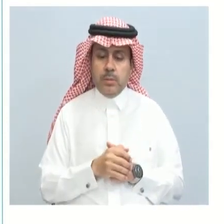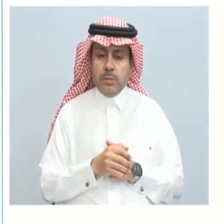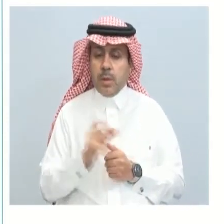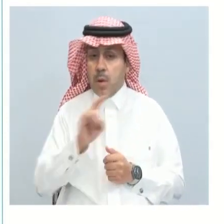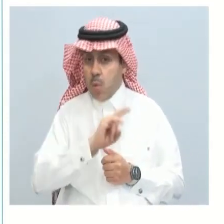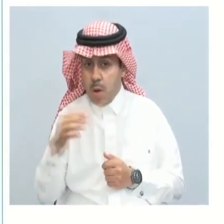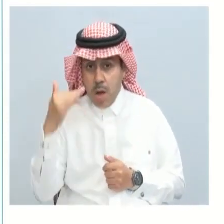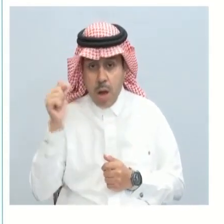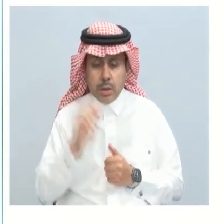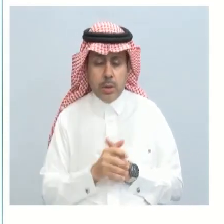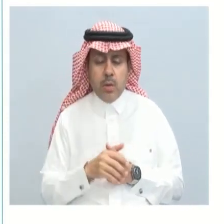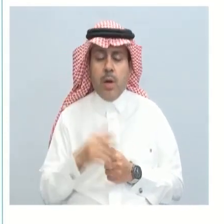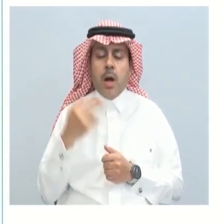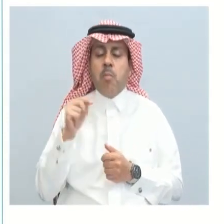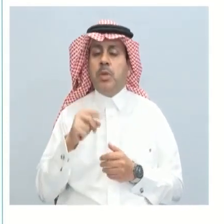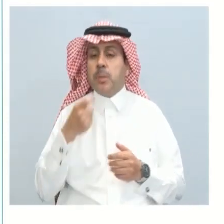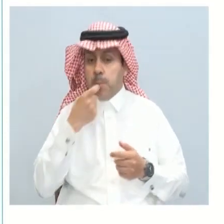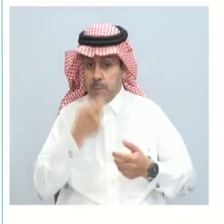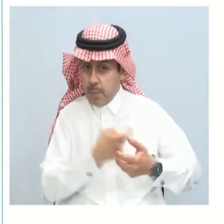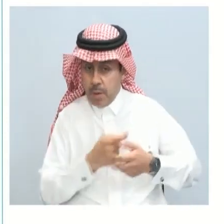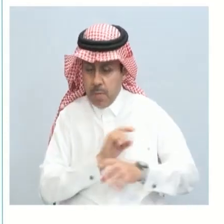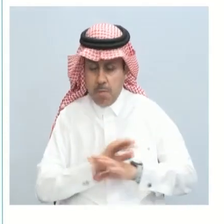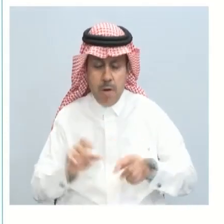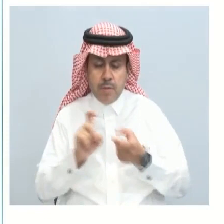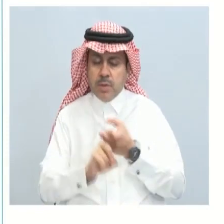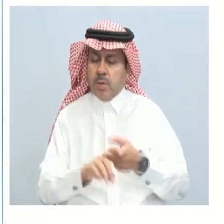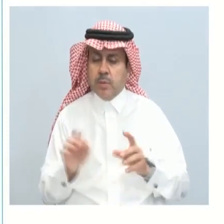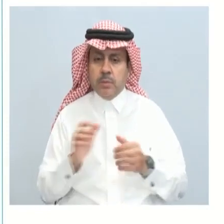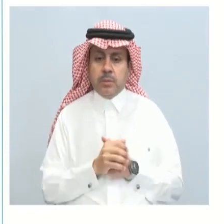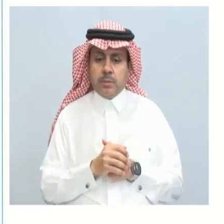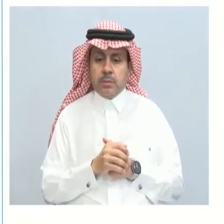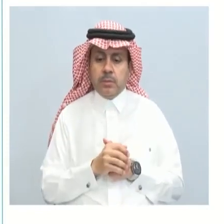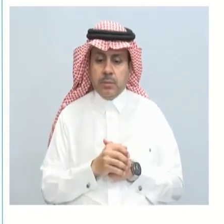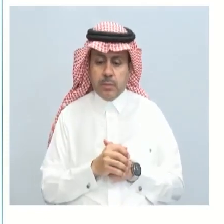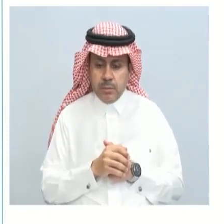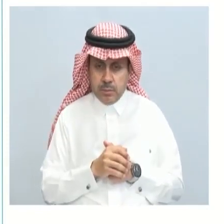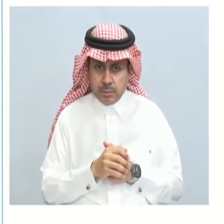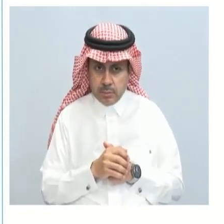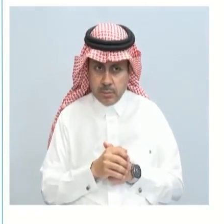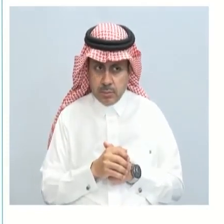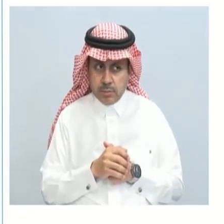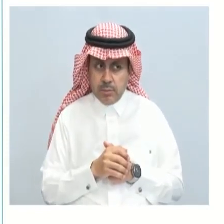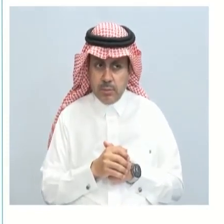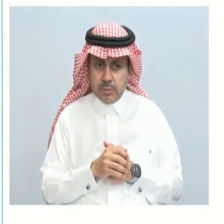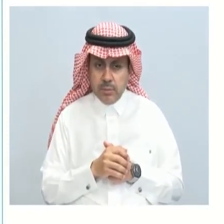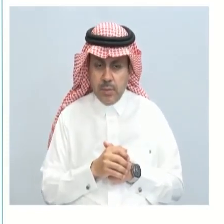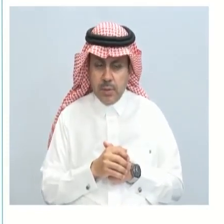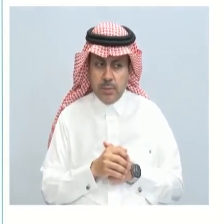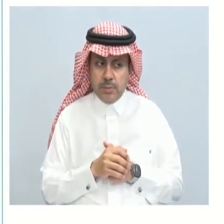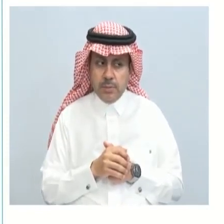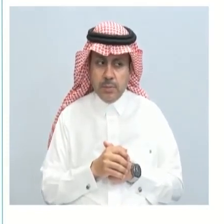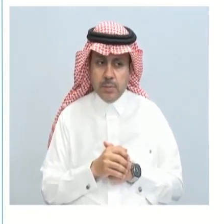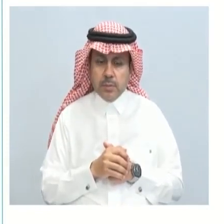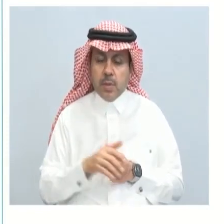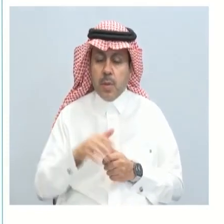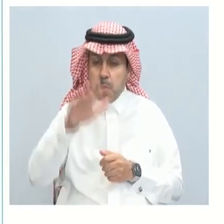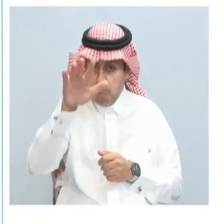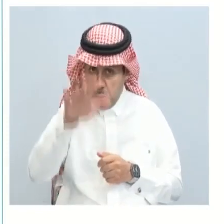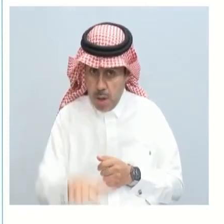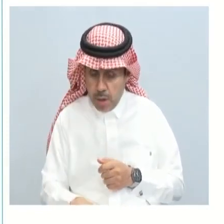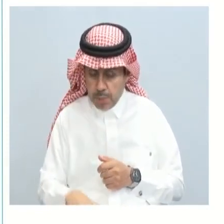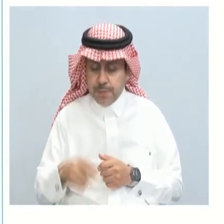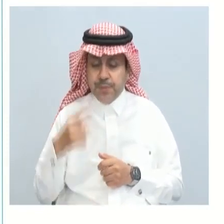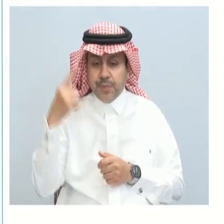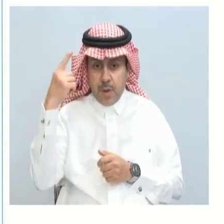ولا خالته وهلم جره اخت ابيه من الرضاعه ولا خالته اخت ام من رضاعه وهكذا باقي المحرمات